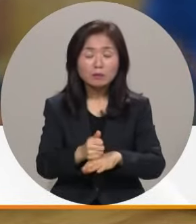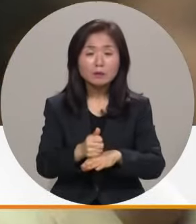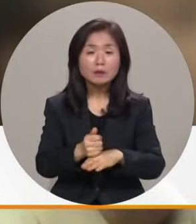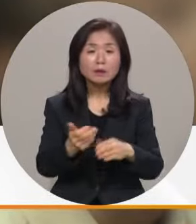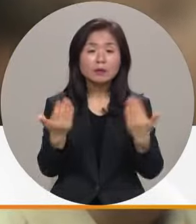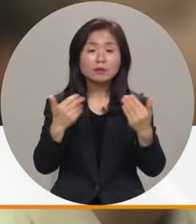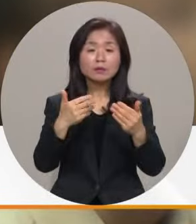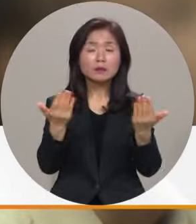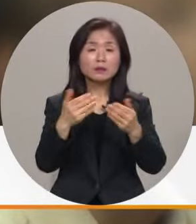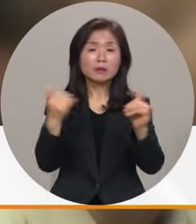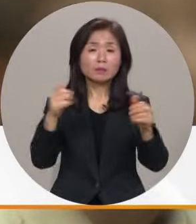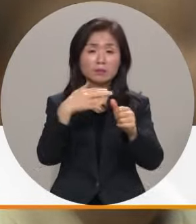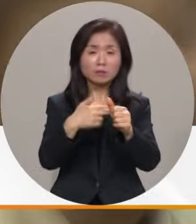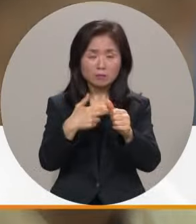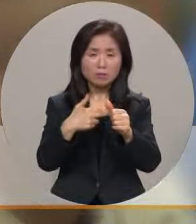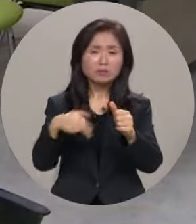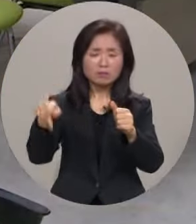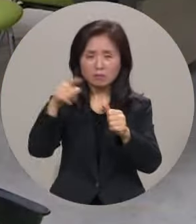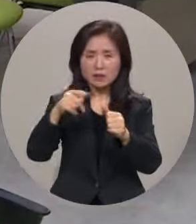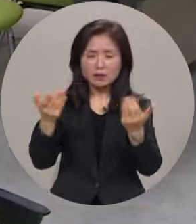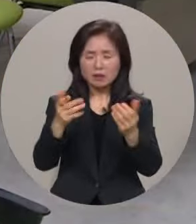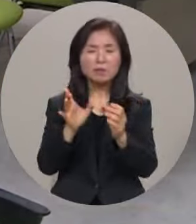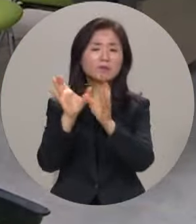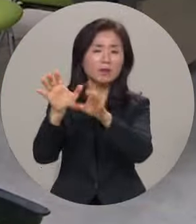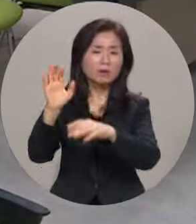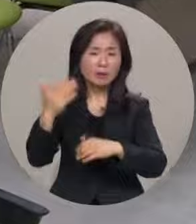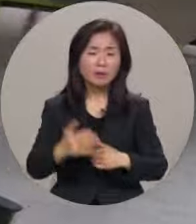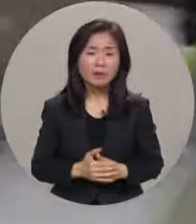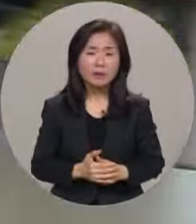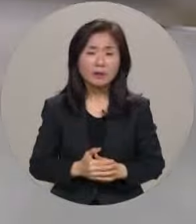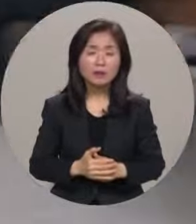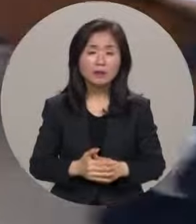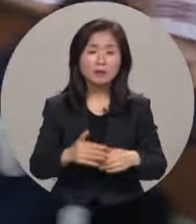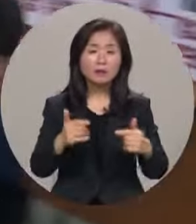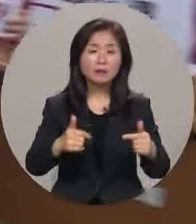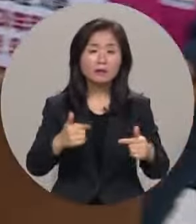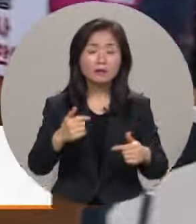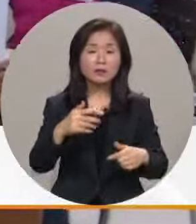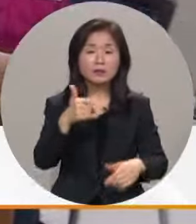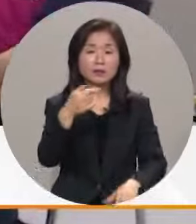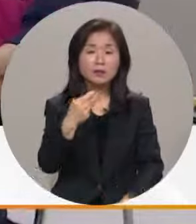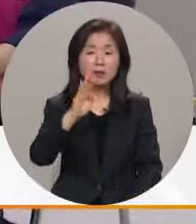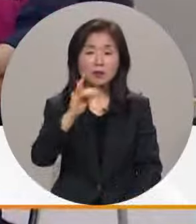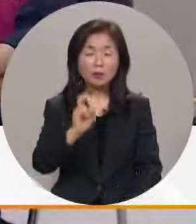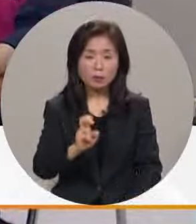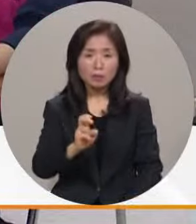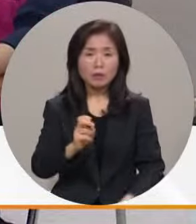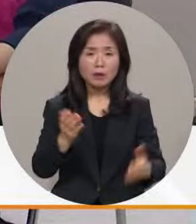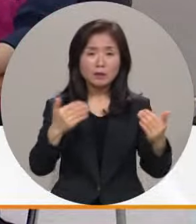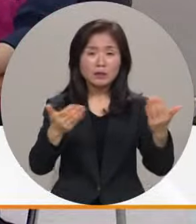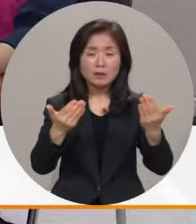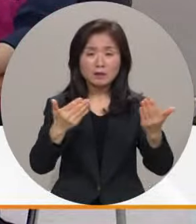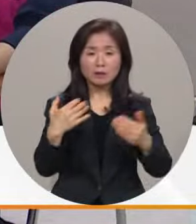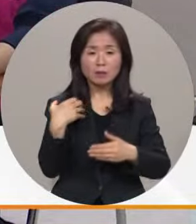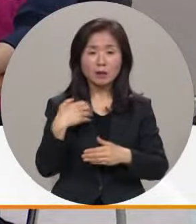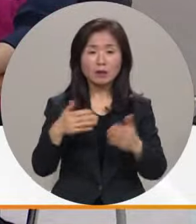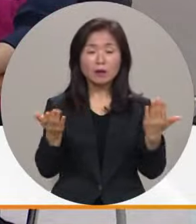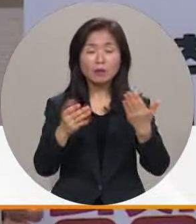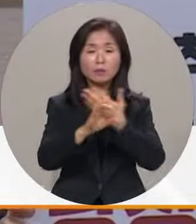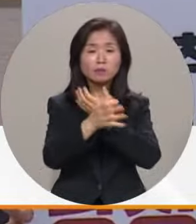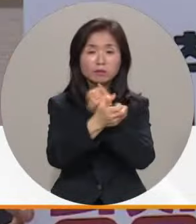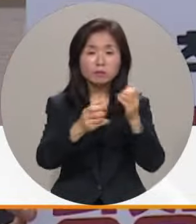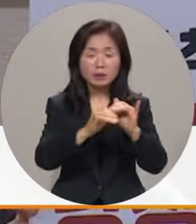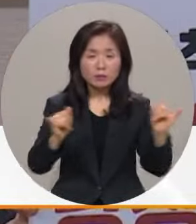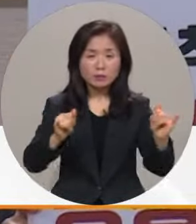업무가 그대로 전가될 것이다 늘봄 학교의 실무업무를 담당한 학교 비정규직도 반발하고 있습니다 단기